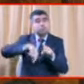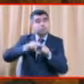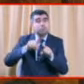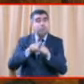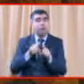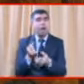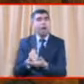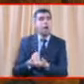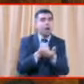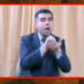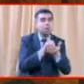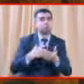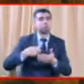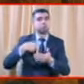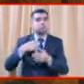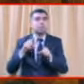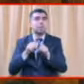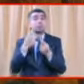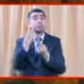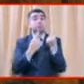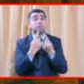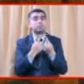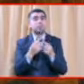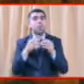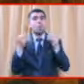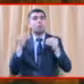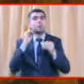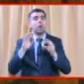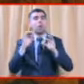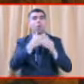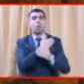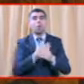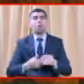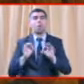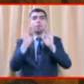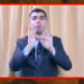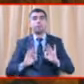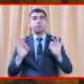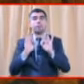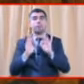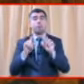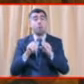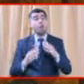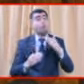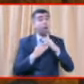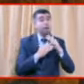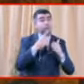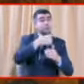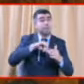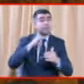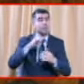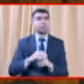الدور الذي من المفروض أن تقوم به الحكومة، لكن تبقى إمكانياته محدودة وغير قادرة على تغطية كل